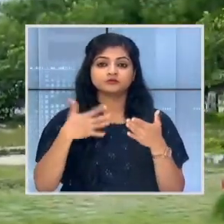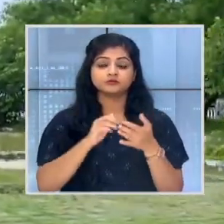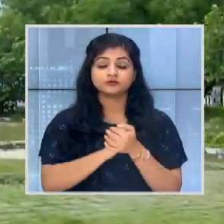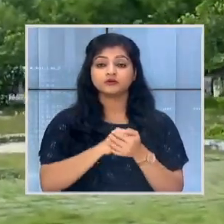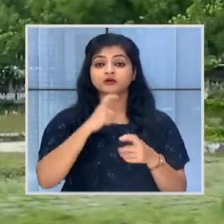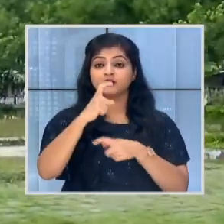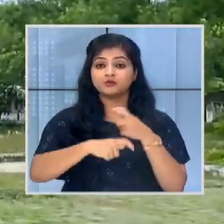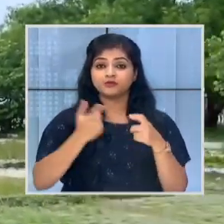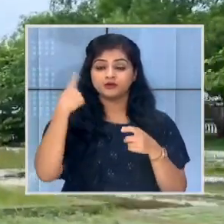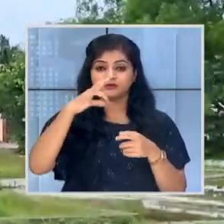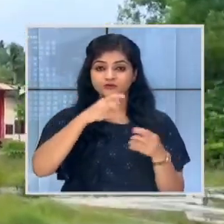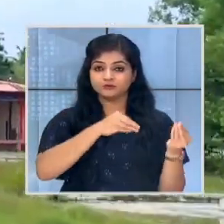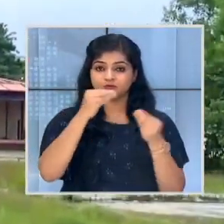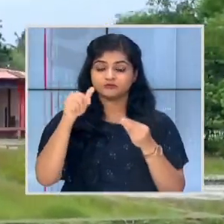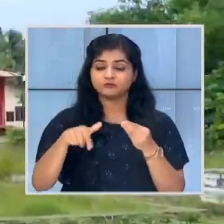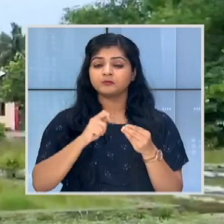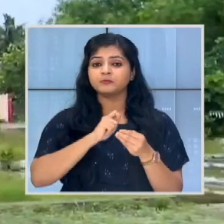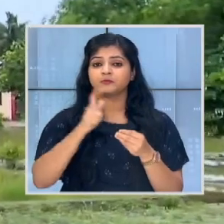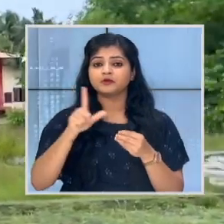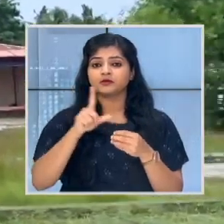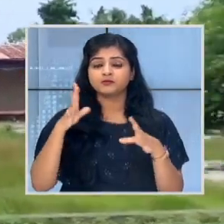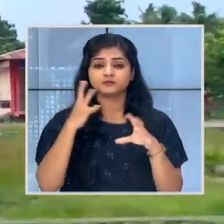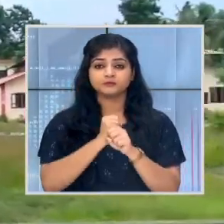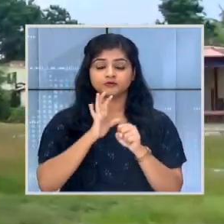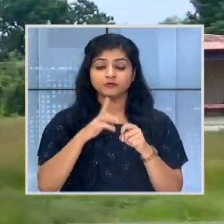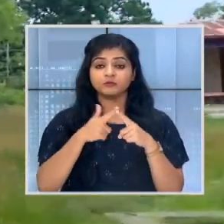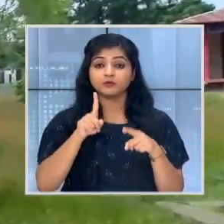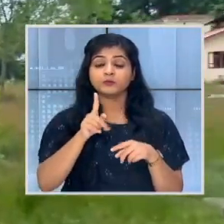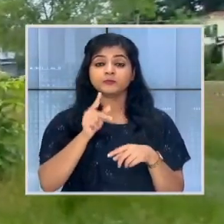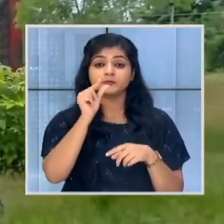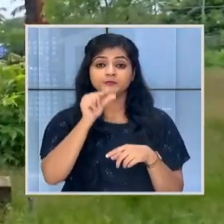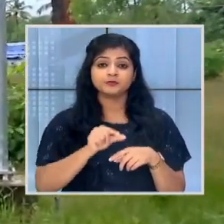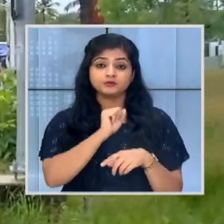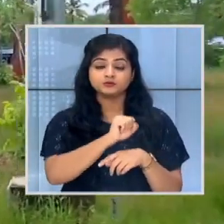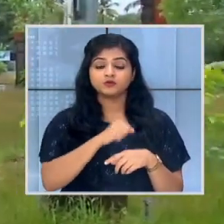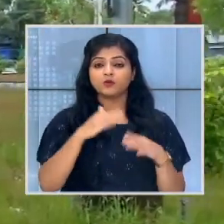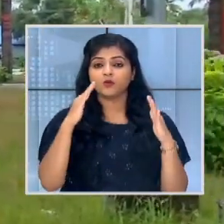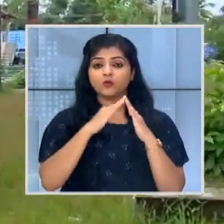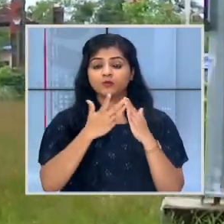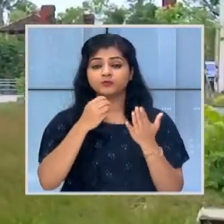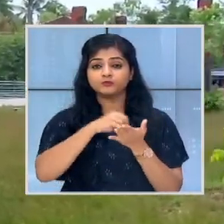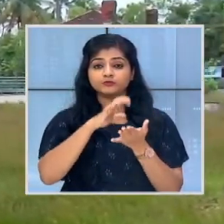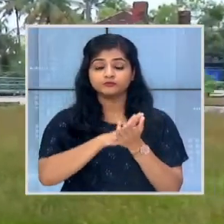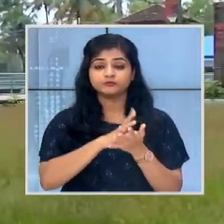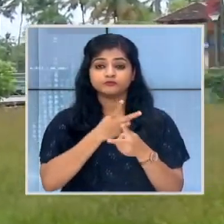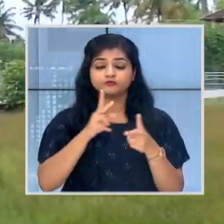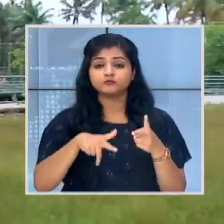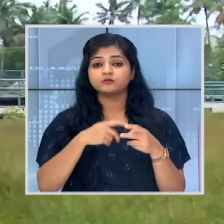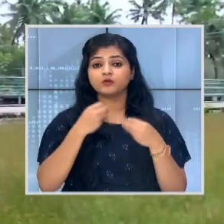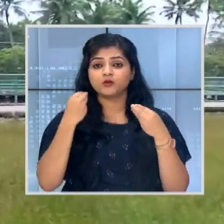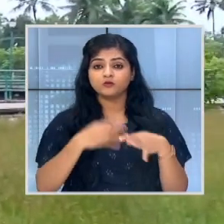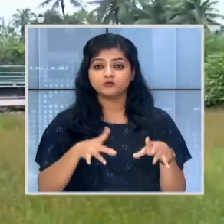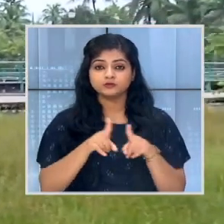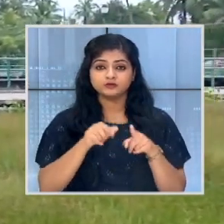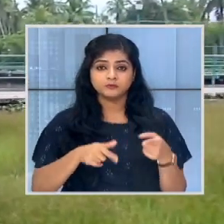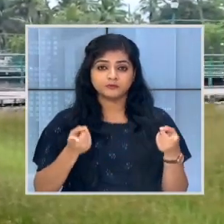ലക്ഷങ്ങൾ നൽകാനുണ്ട്. പക്ഷേ കമ്പനിയുടെ കാര്യമൊക്കെ അവിടെ നിൽക്കുമ്പോഴും ഒരു വ്യക്തിക്ക് അയാളുടെ വീടും കിടപ്പാടവും അടക്കം, കിടപ്പാടവും വസ്തുവും അടക്കം